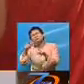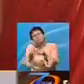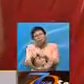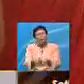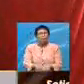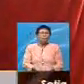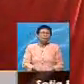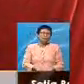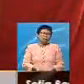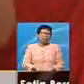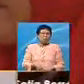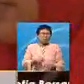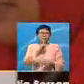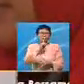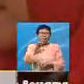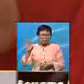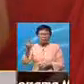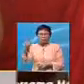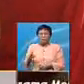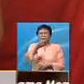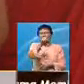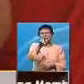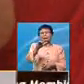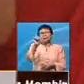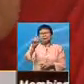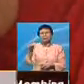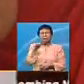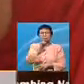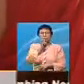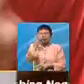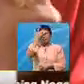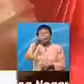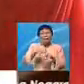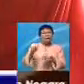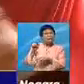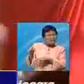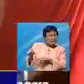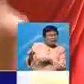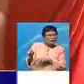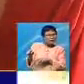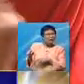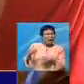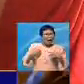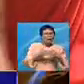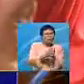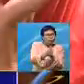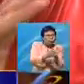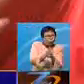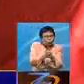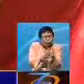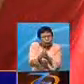tapi dia memang pandai t sebenar dia kita tapi dia sendiri t dia ada